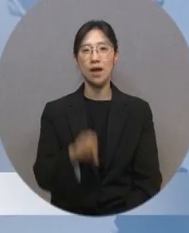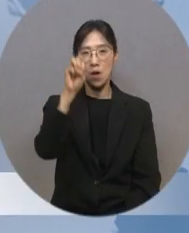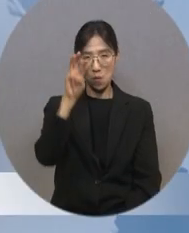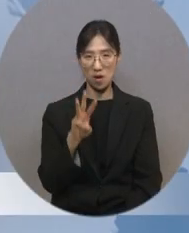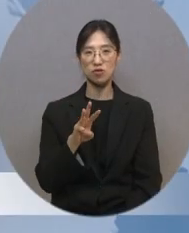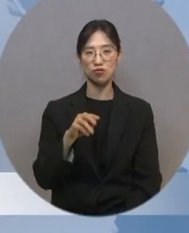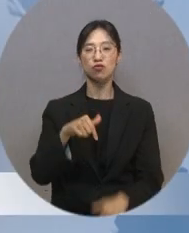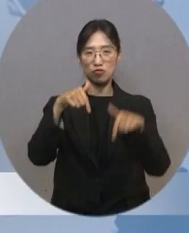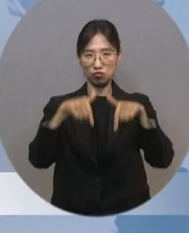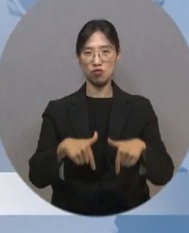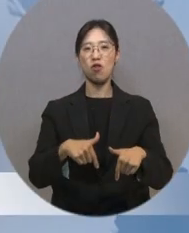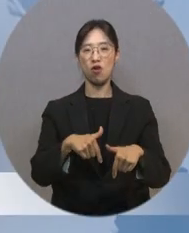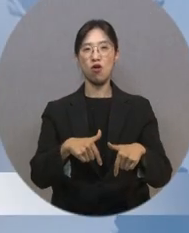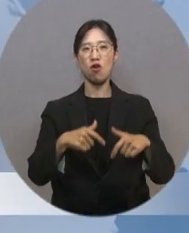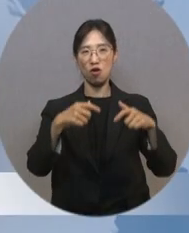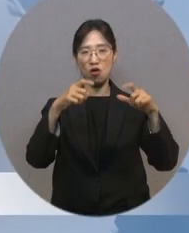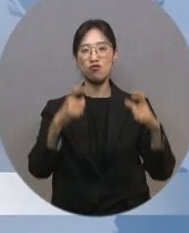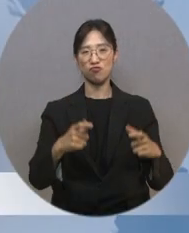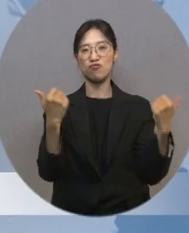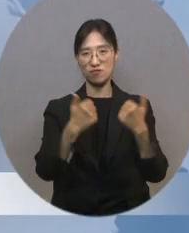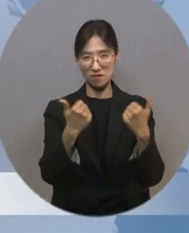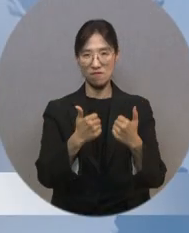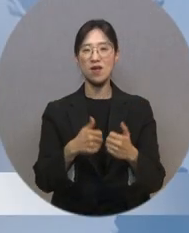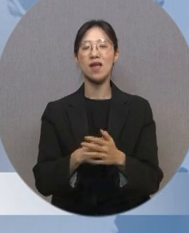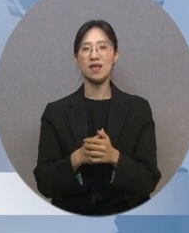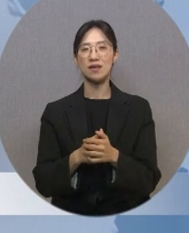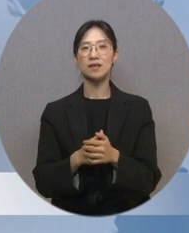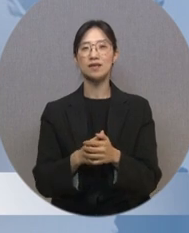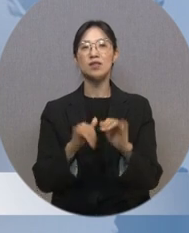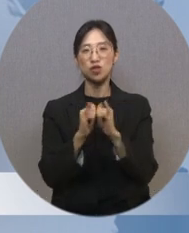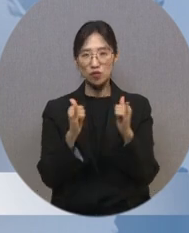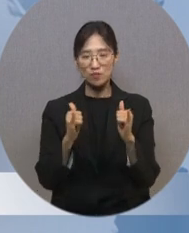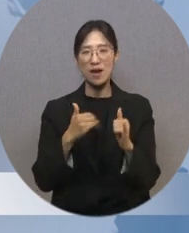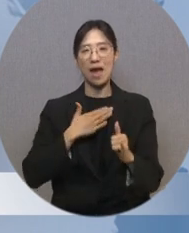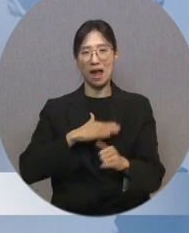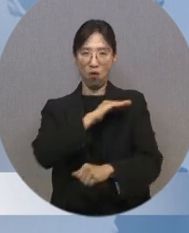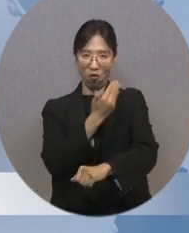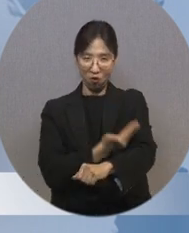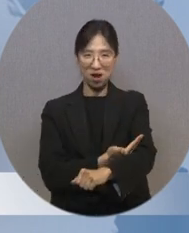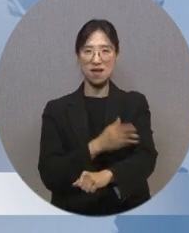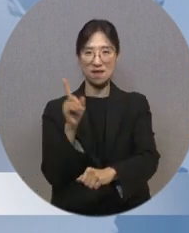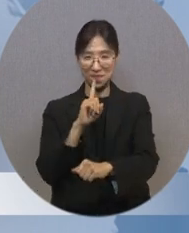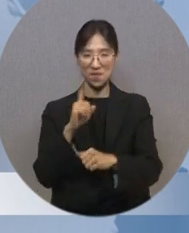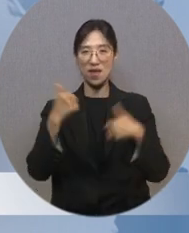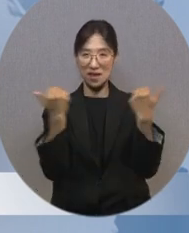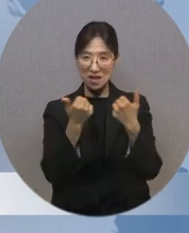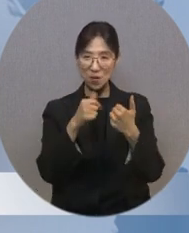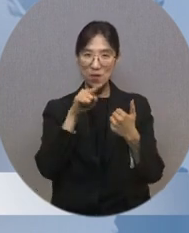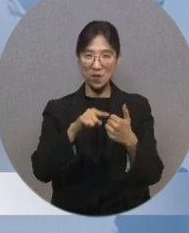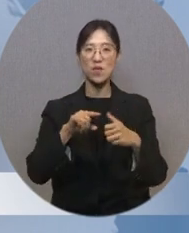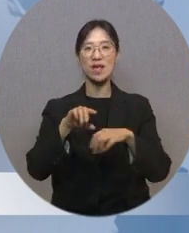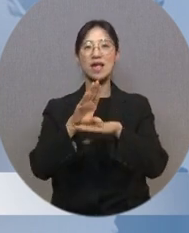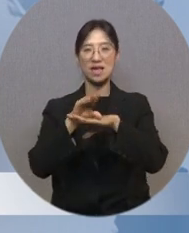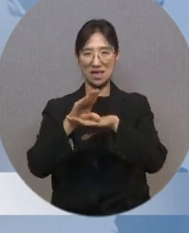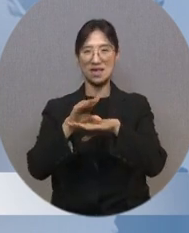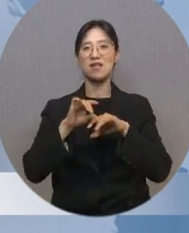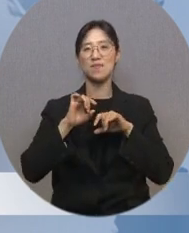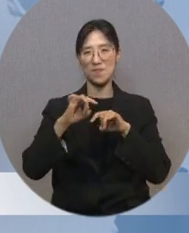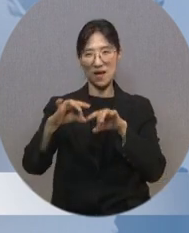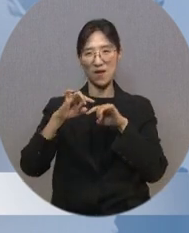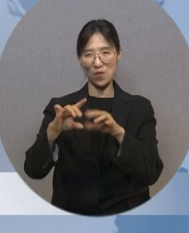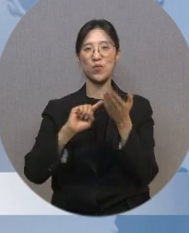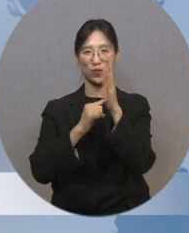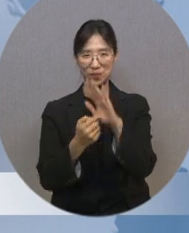광역시 서구의회가 주민들의 알 권리 보장을 위한 의정활동에 인터넷 생중계 방식을 도입합니다. 이에